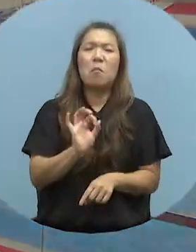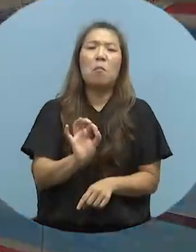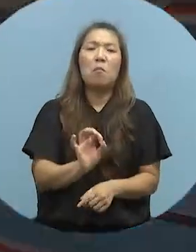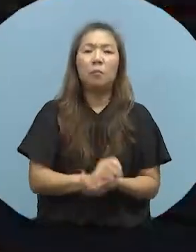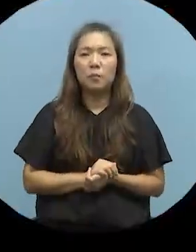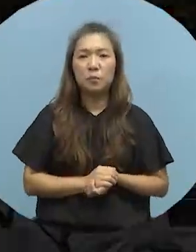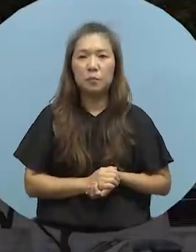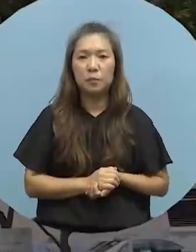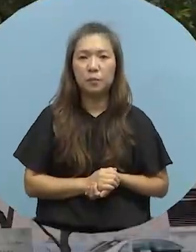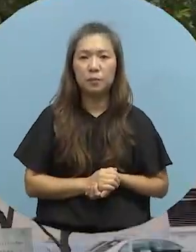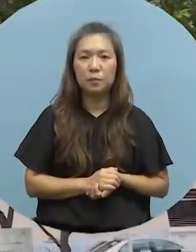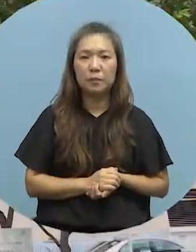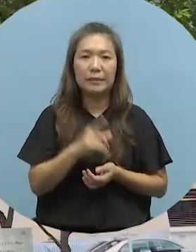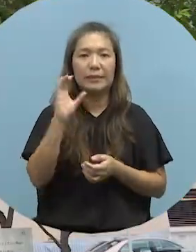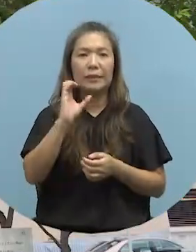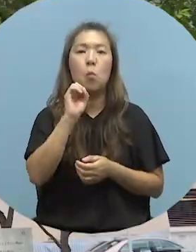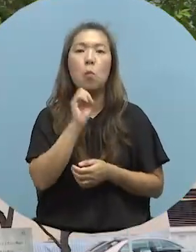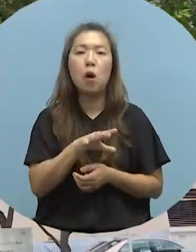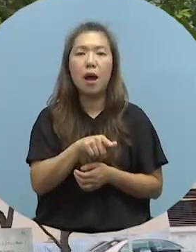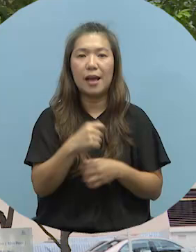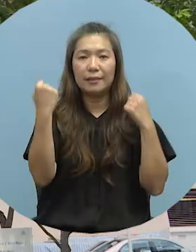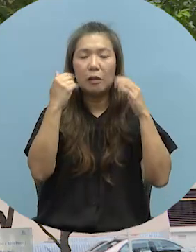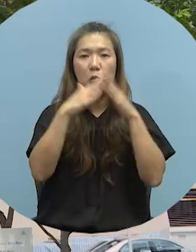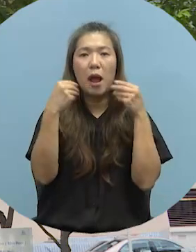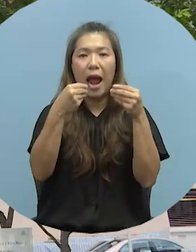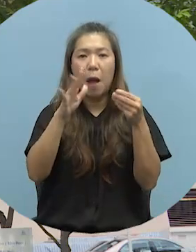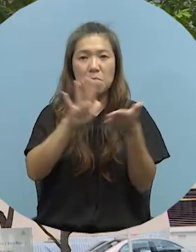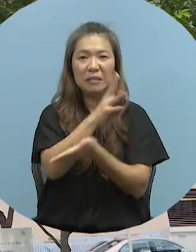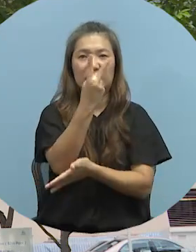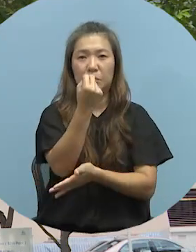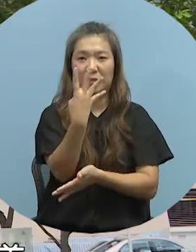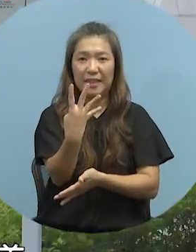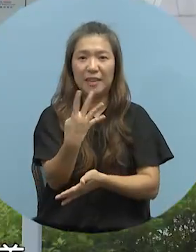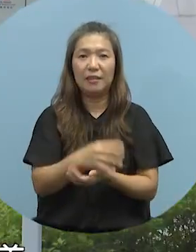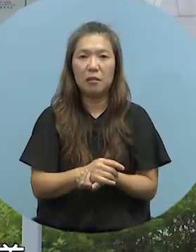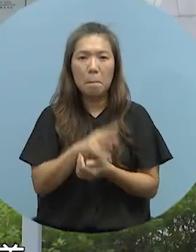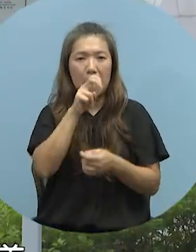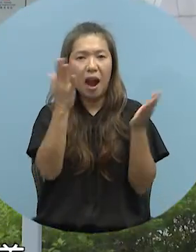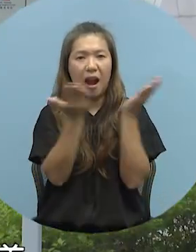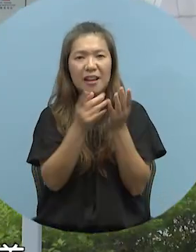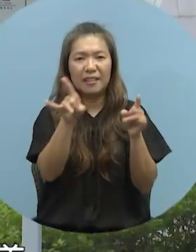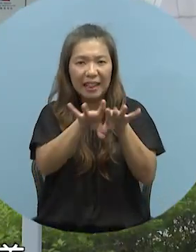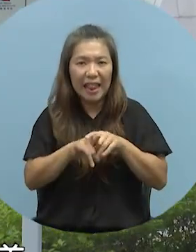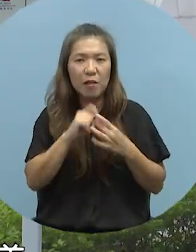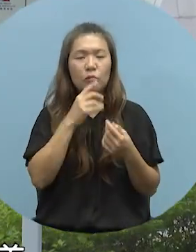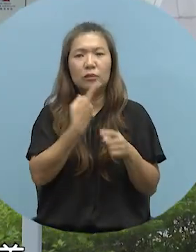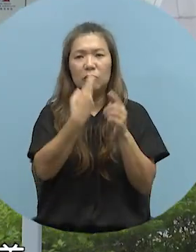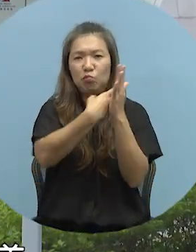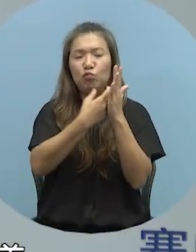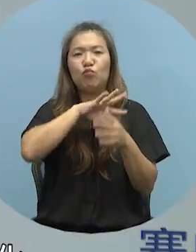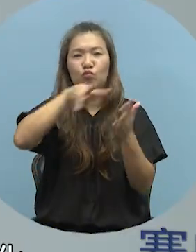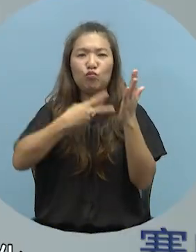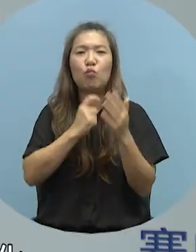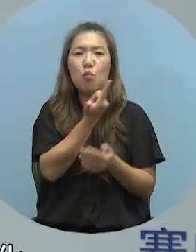的。 陈剑雄话：喺体院执教超过24年，见证训练设施同条件不断改